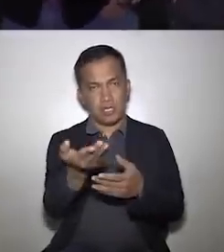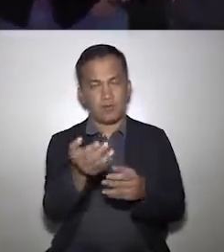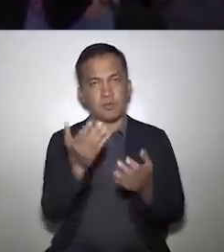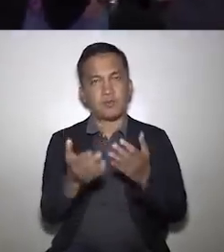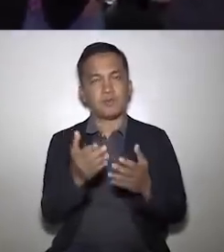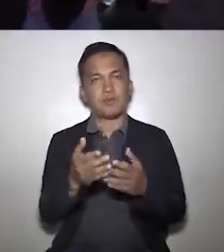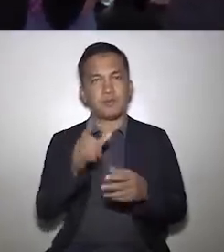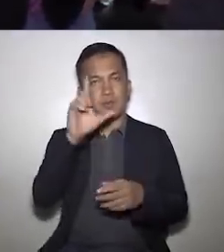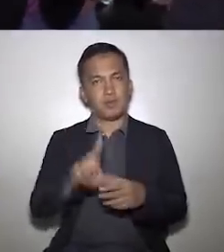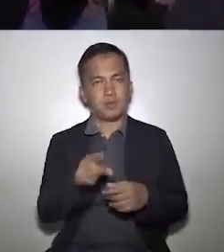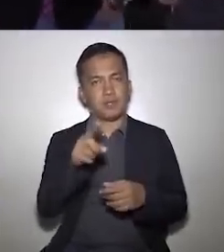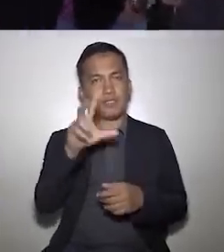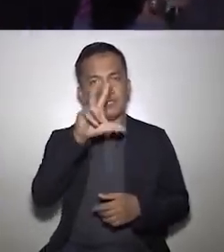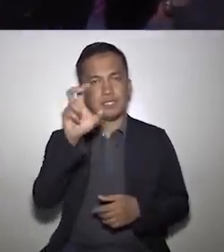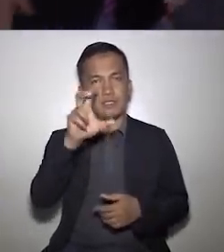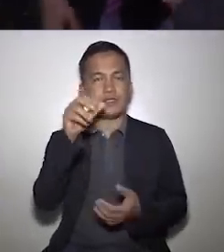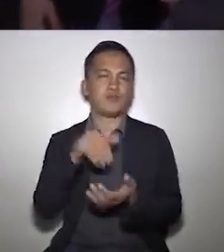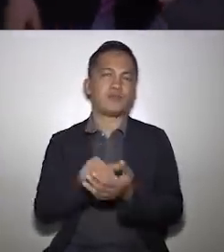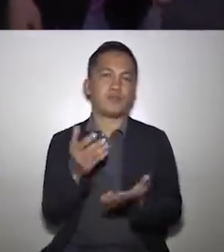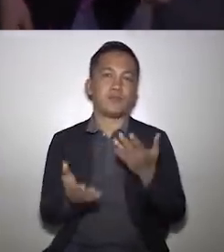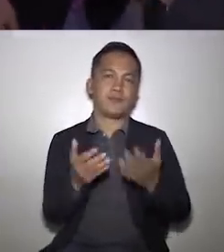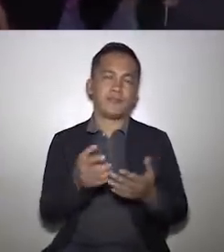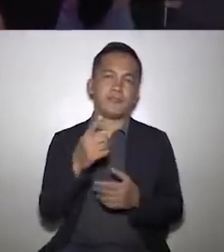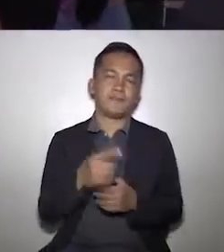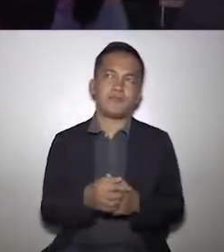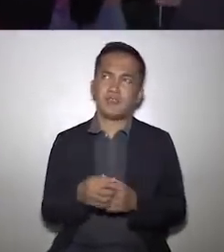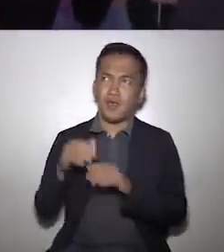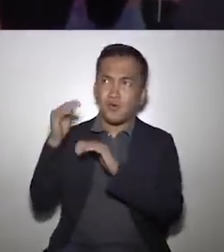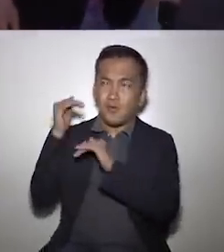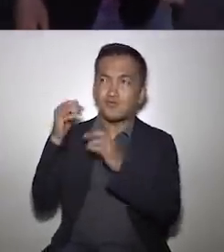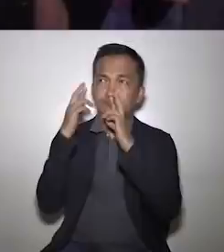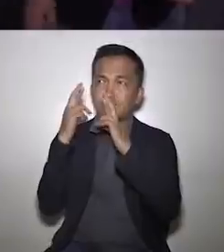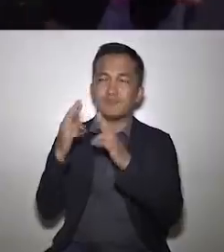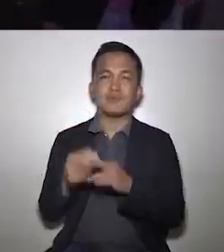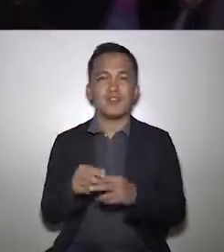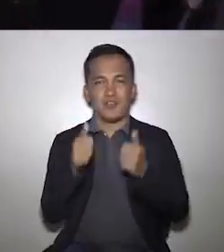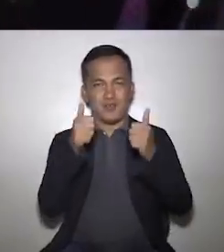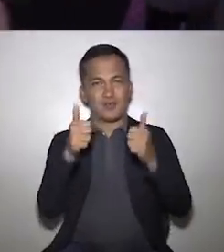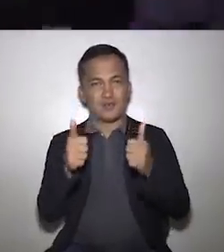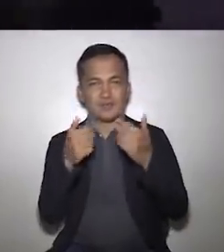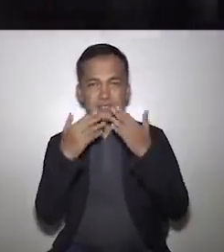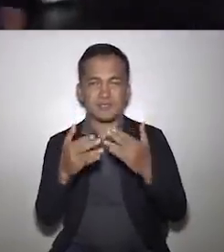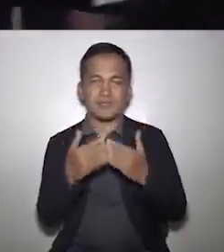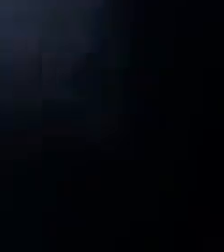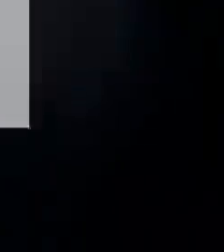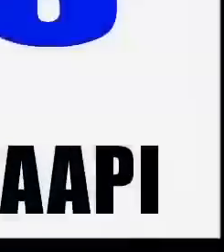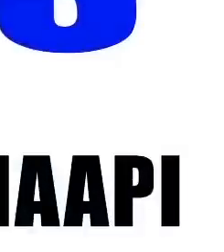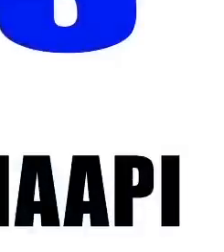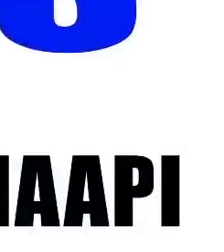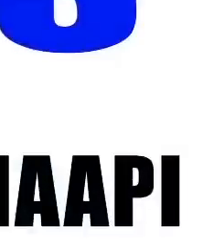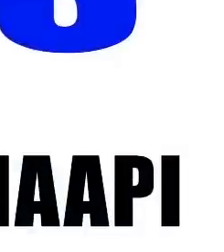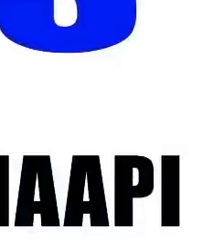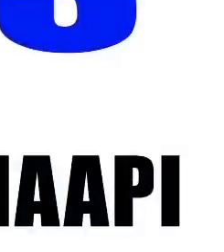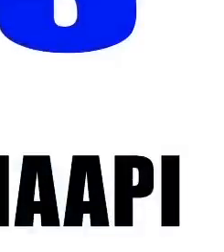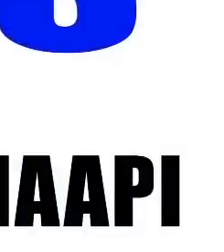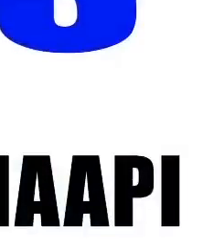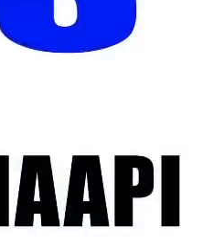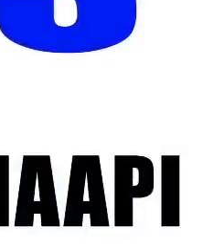sir, baka pinakamababa mo, 300,000 siguro. Sana po, sana po. Salamat. Okay, sige po. Thank you.